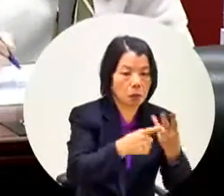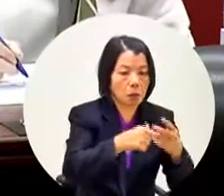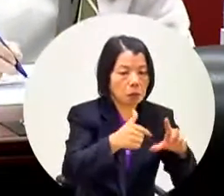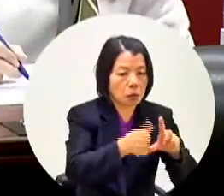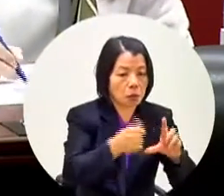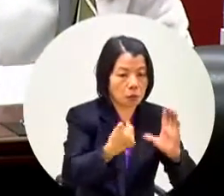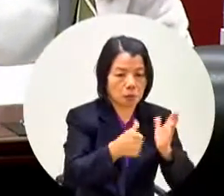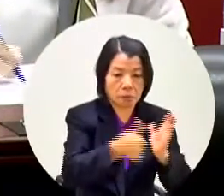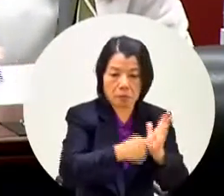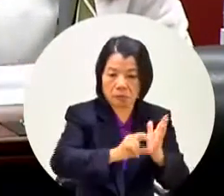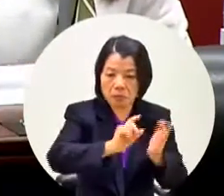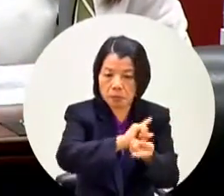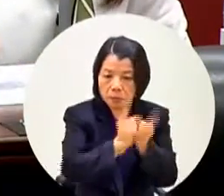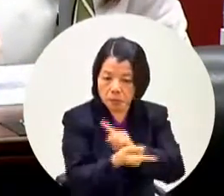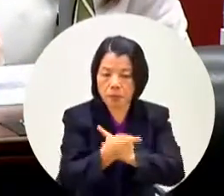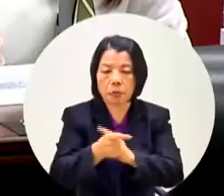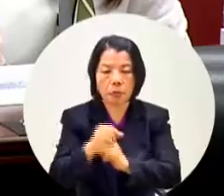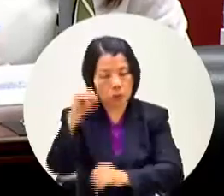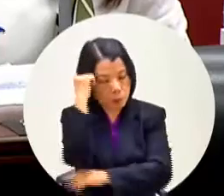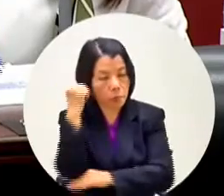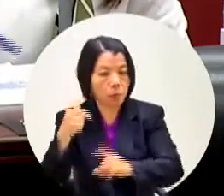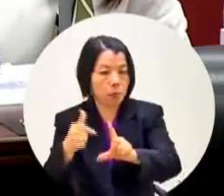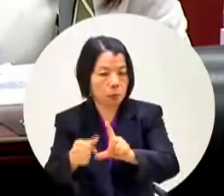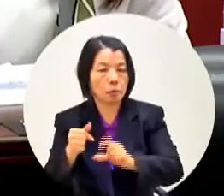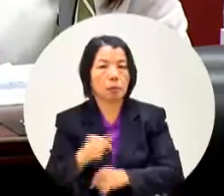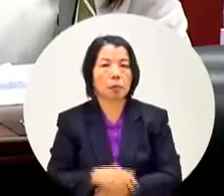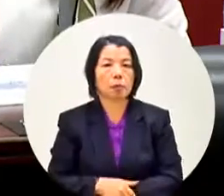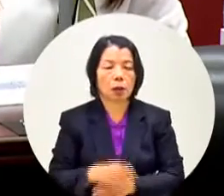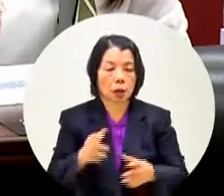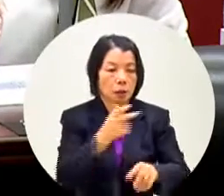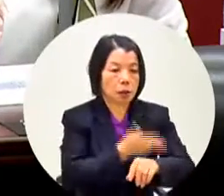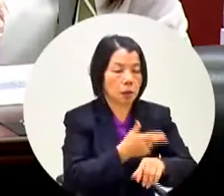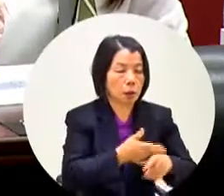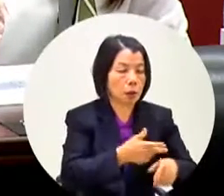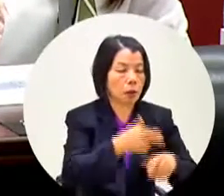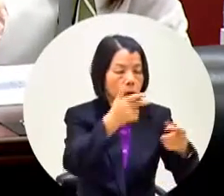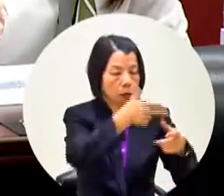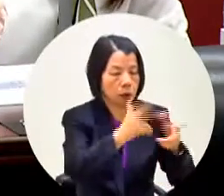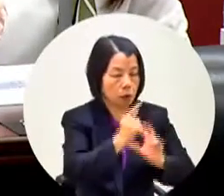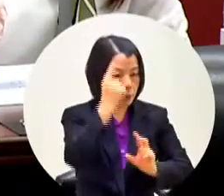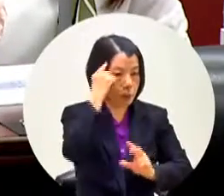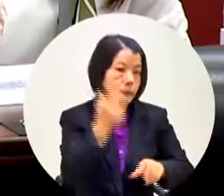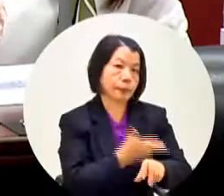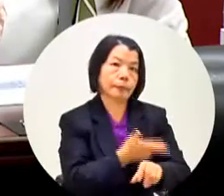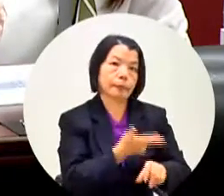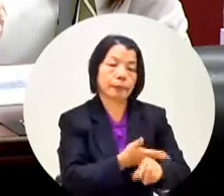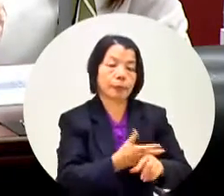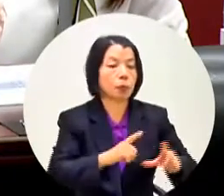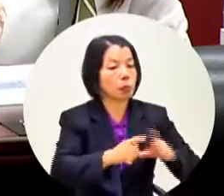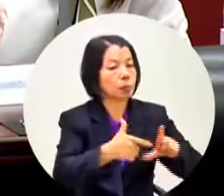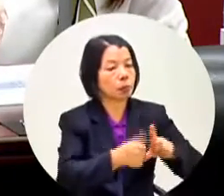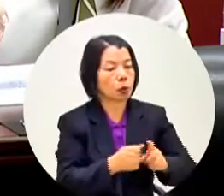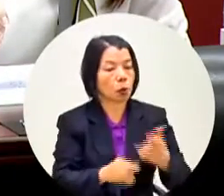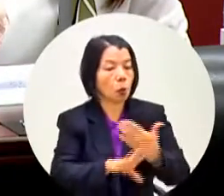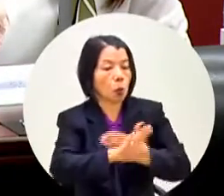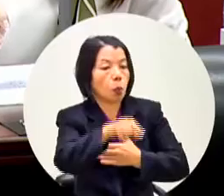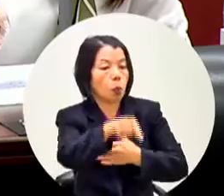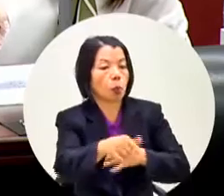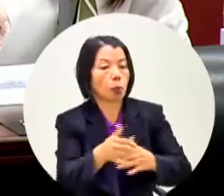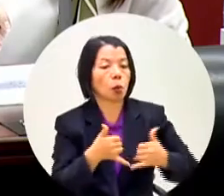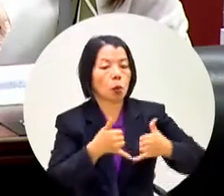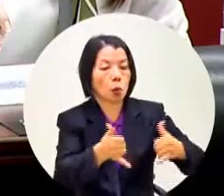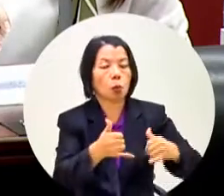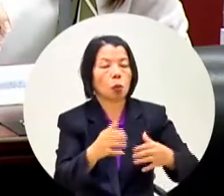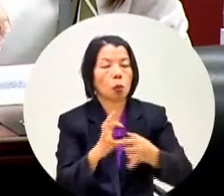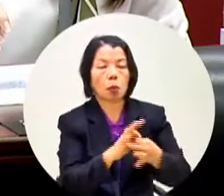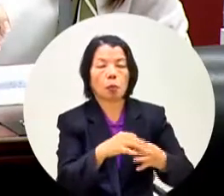地。那本席想要请求说，这个海城是不是可以在都市计划这做